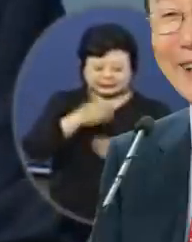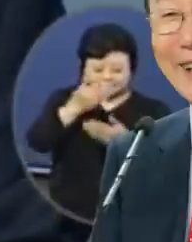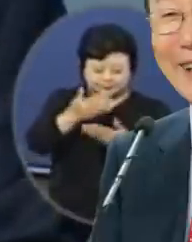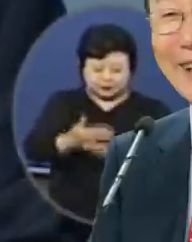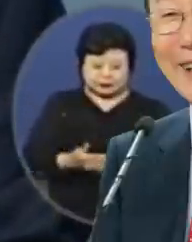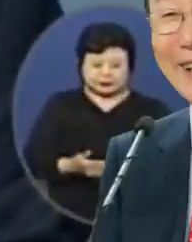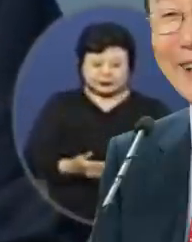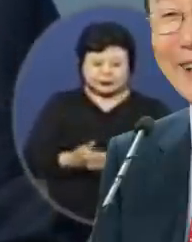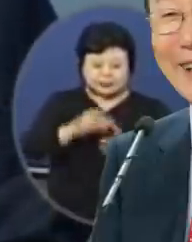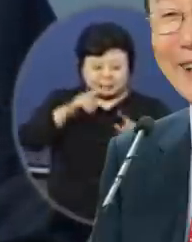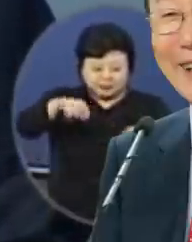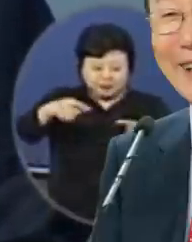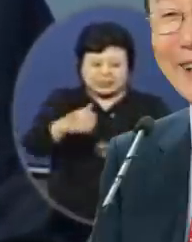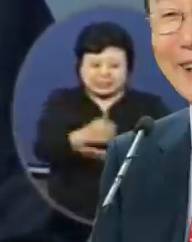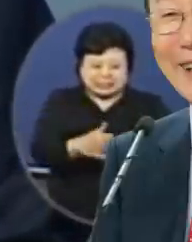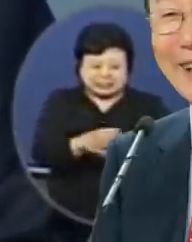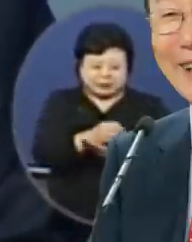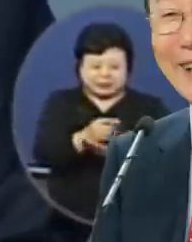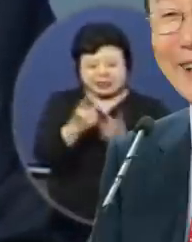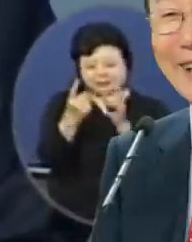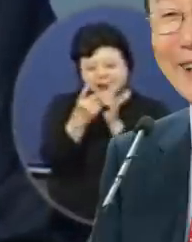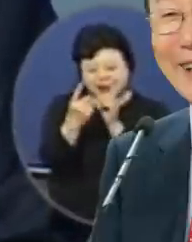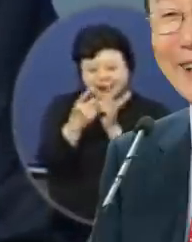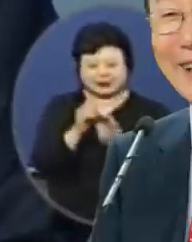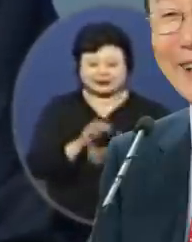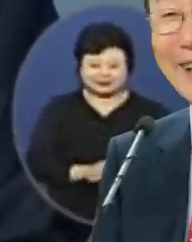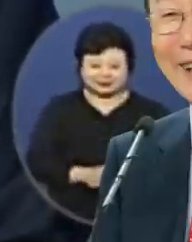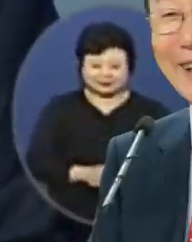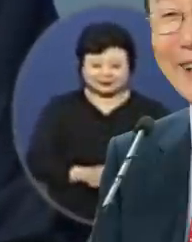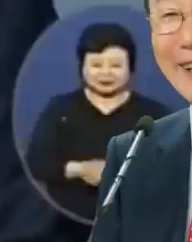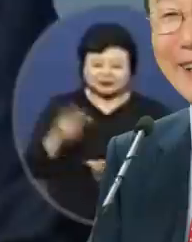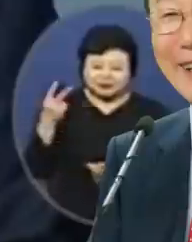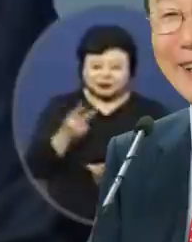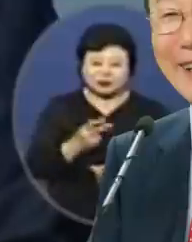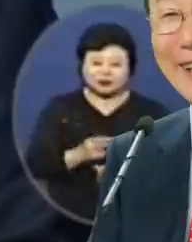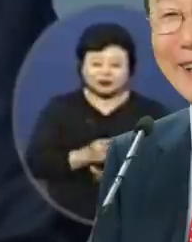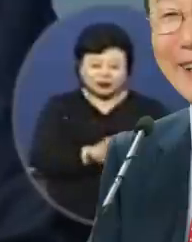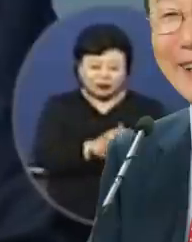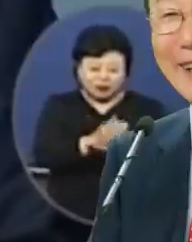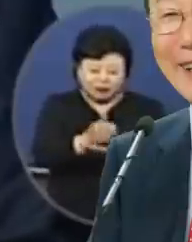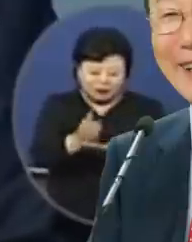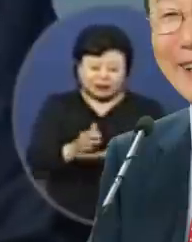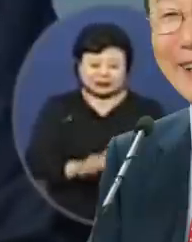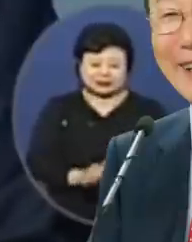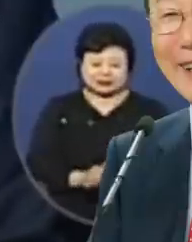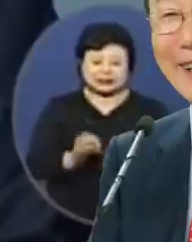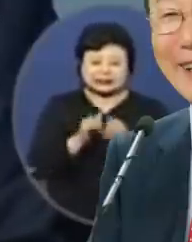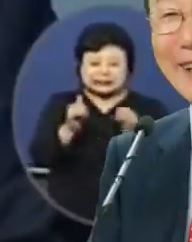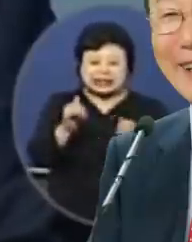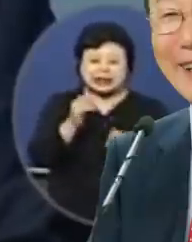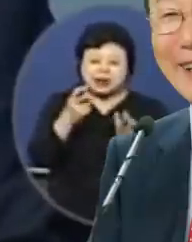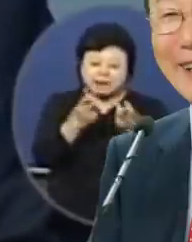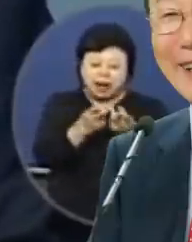정초에 점쟁이를 찾아가기도 하고 여러 가지 인간적인